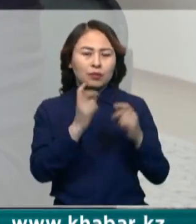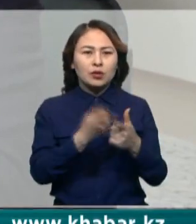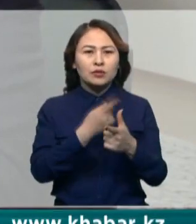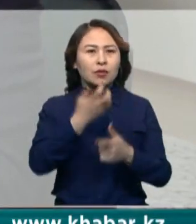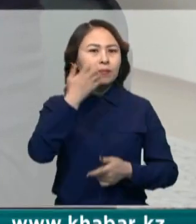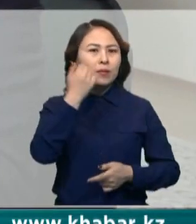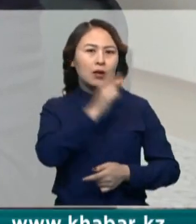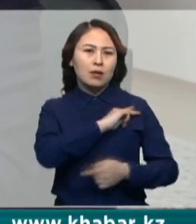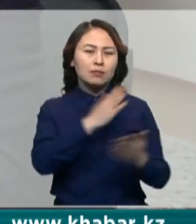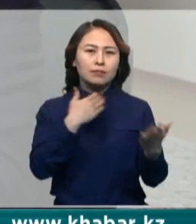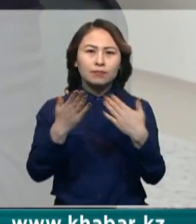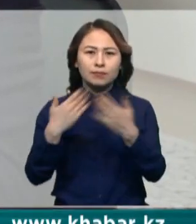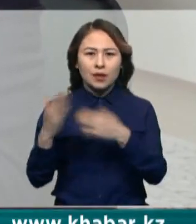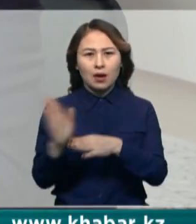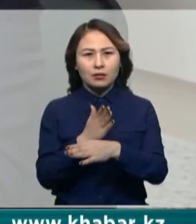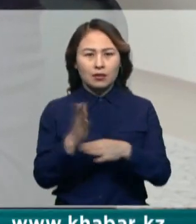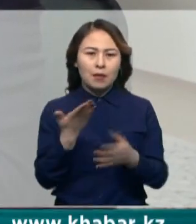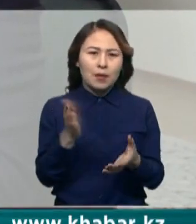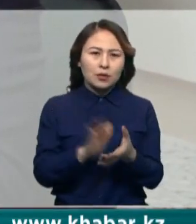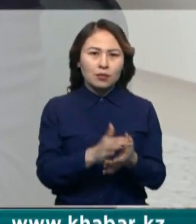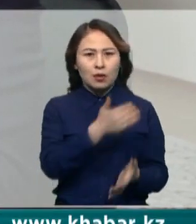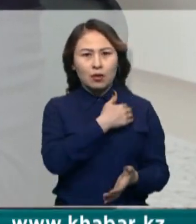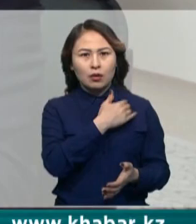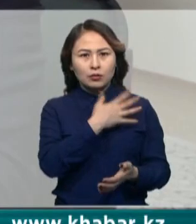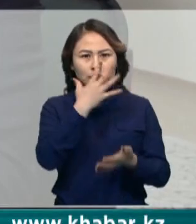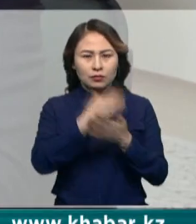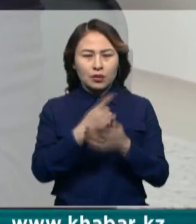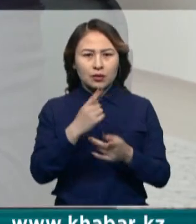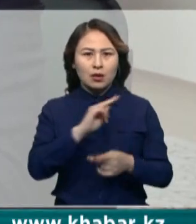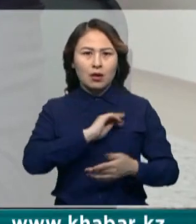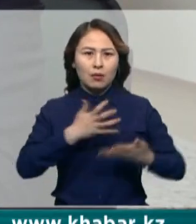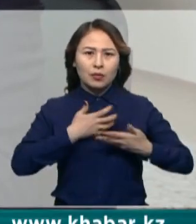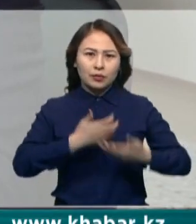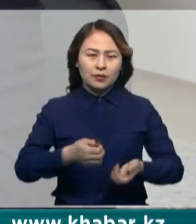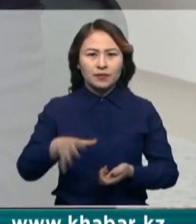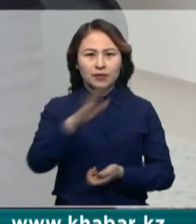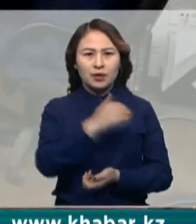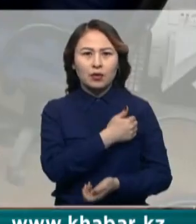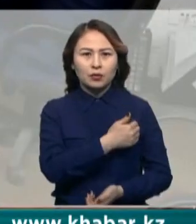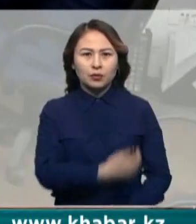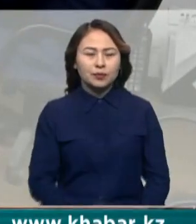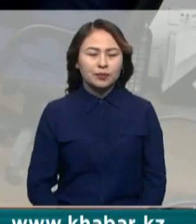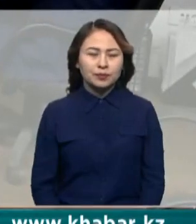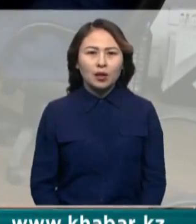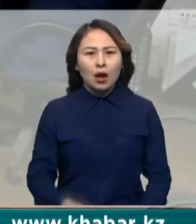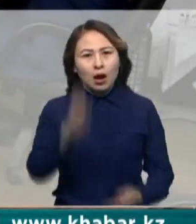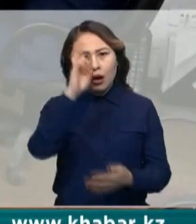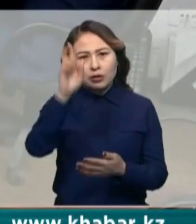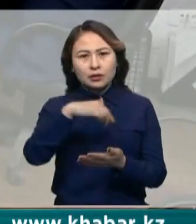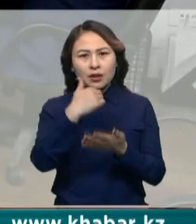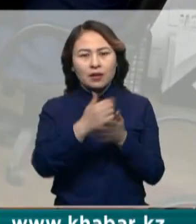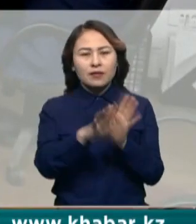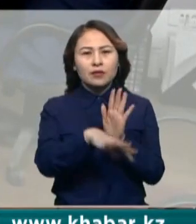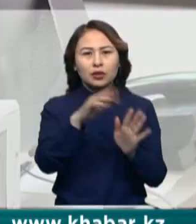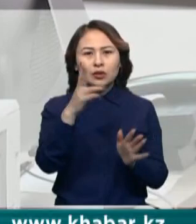арқылы адамдармен де жете танысуға мүмкіндік мол. Мені осы жұмыс қалғандар өкінбейтіндей іс сындырсам деймін. Мемлекет басшысы таңдаған